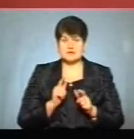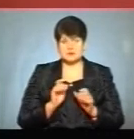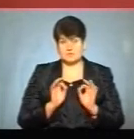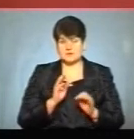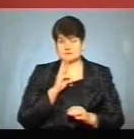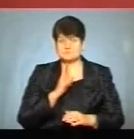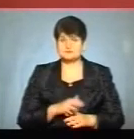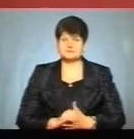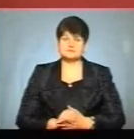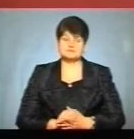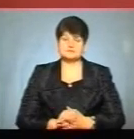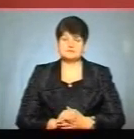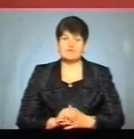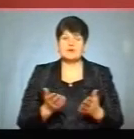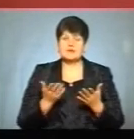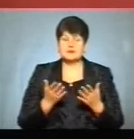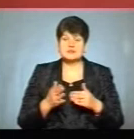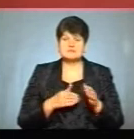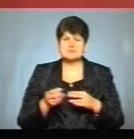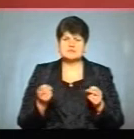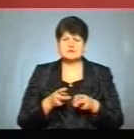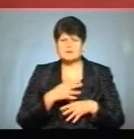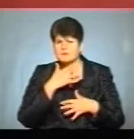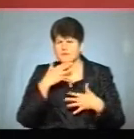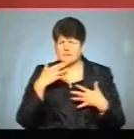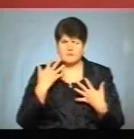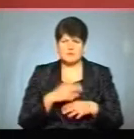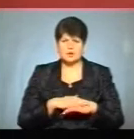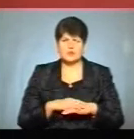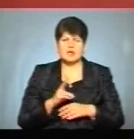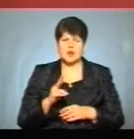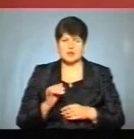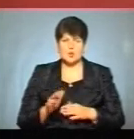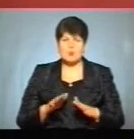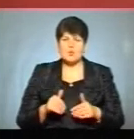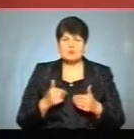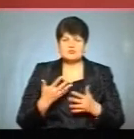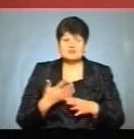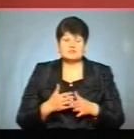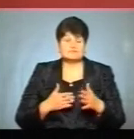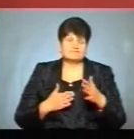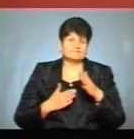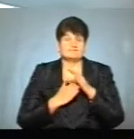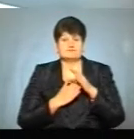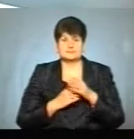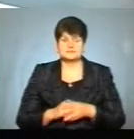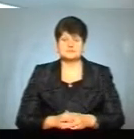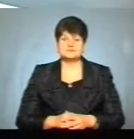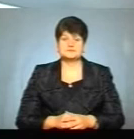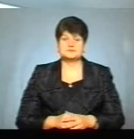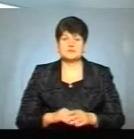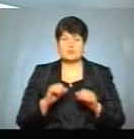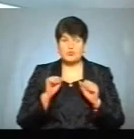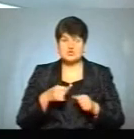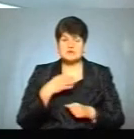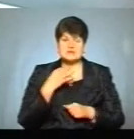праці. А якими фахівцями перенасичений ринок? Тобто... Пропозиція вже перевищує попит. Ну, можна сказати,